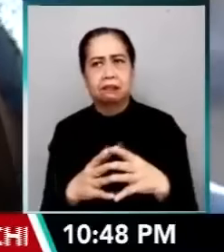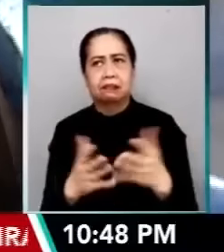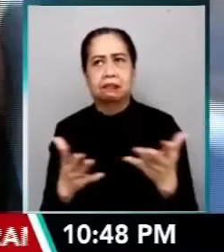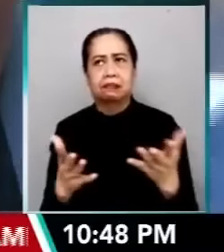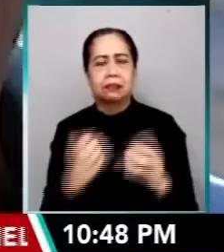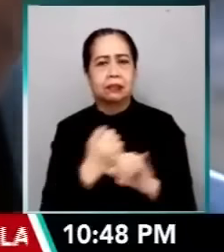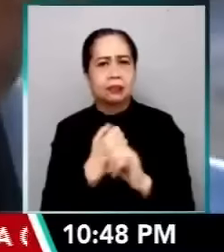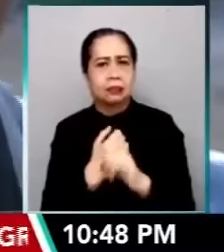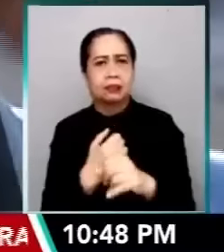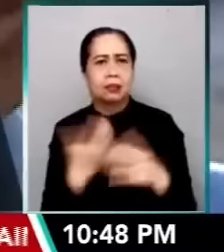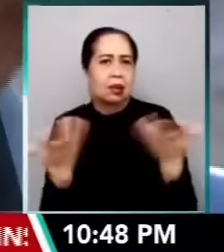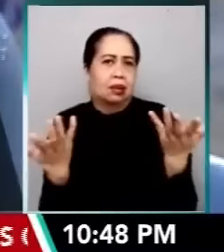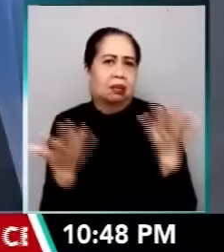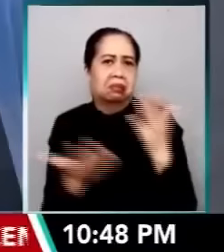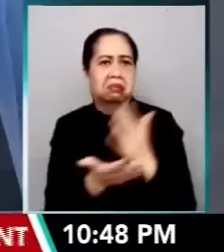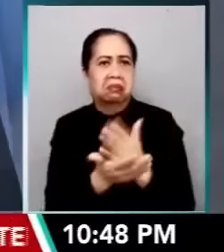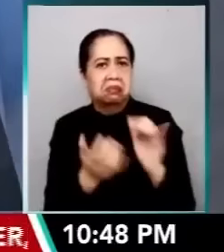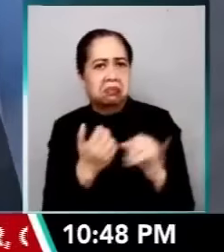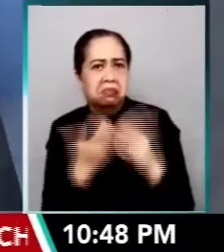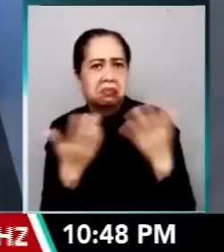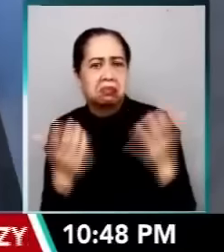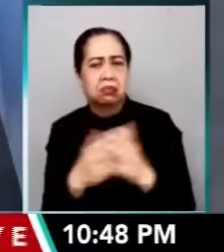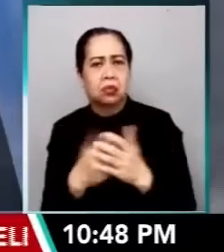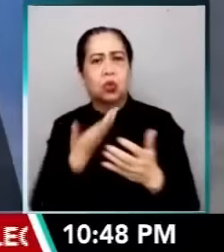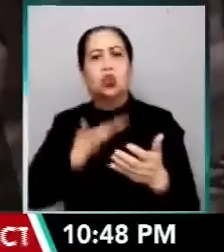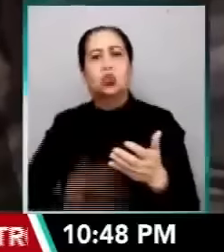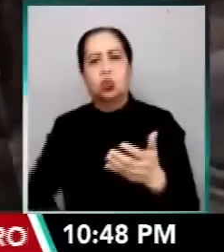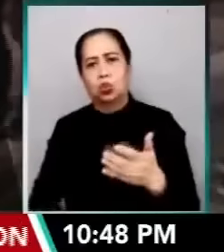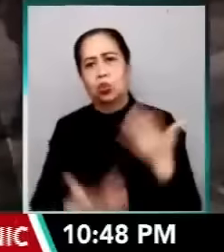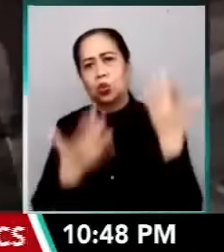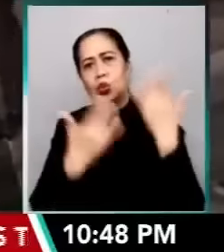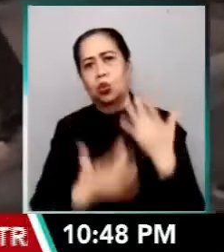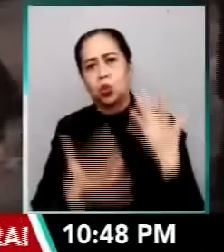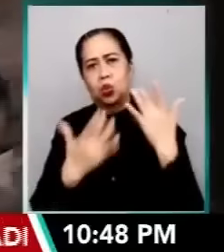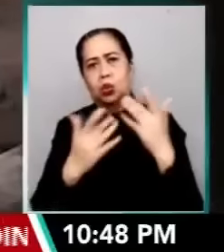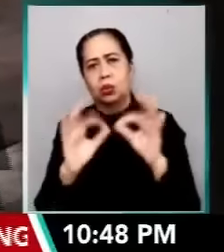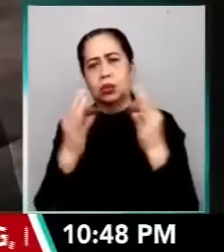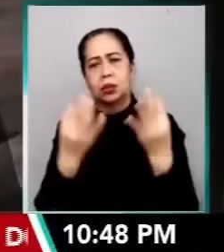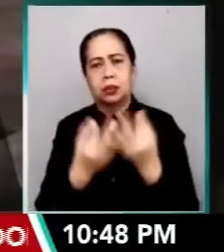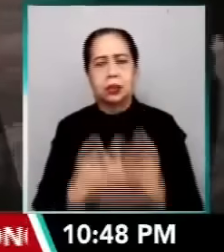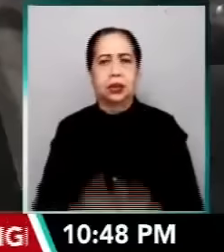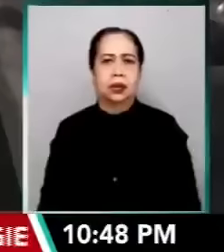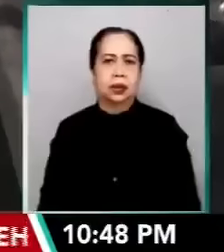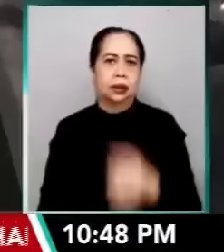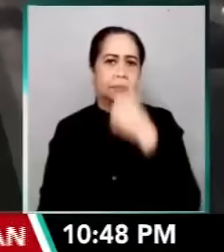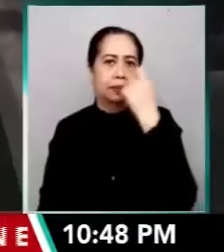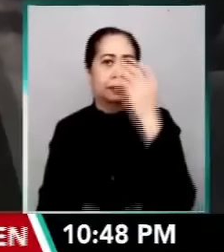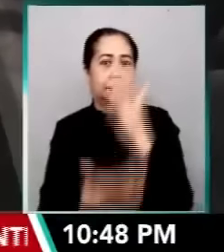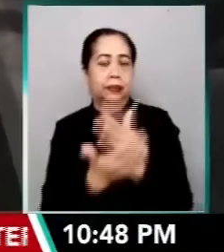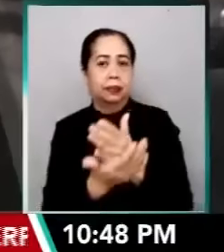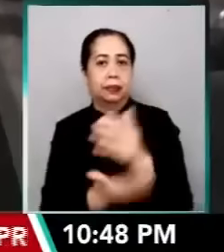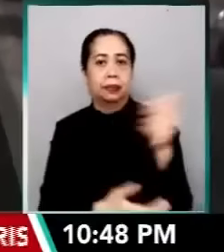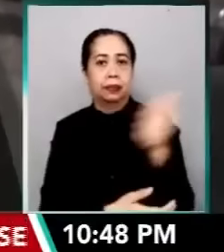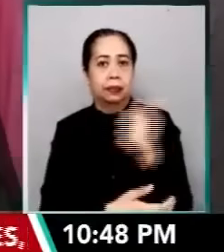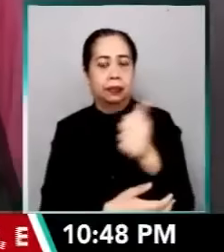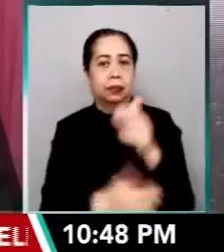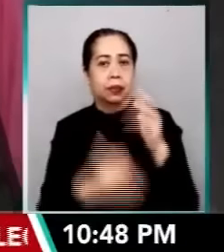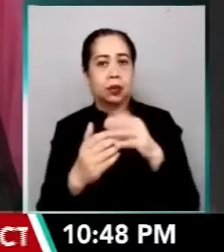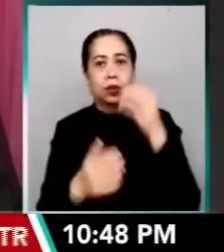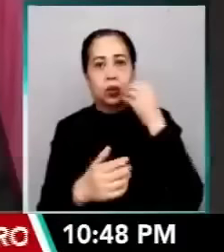na. Gutom. Kawawang pamilya. Dahil sa tigil pasada, imbes na makauwi ng